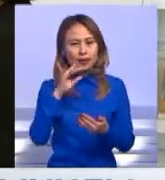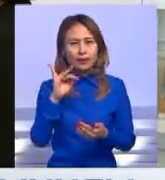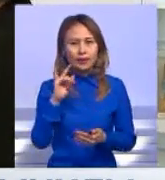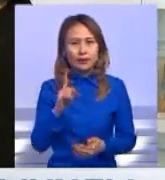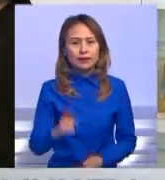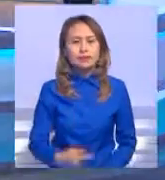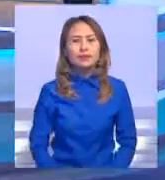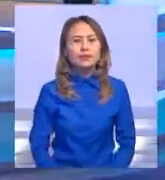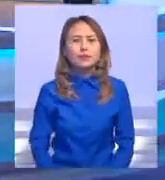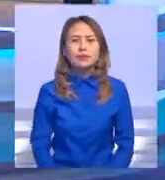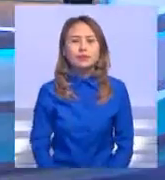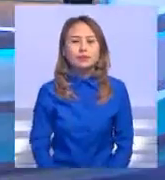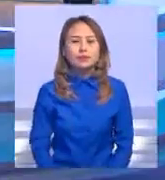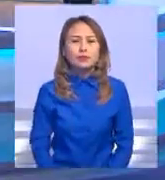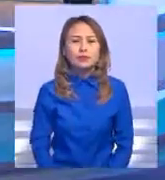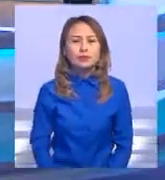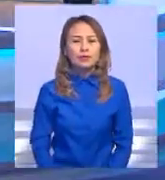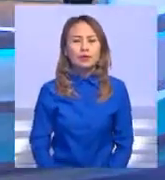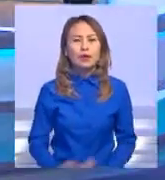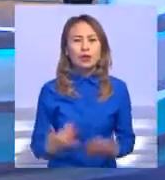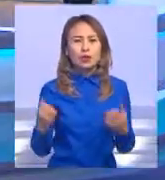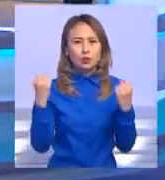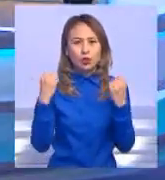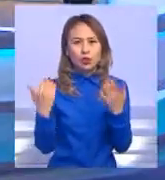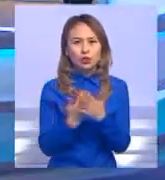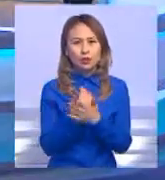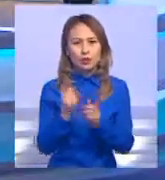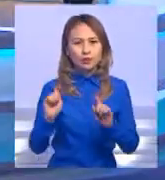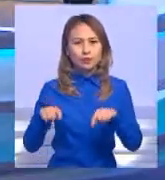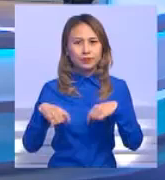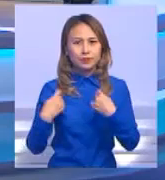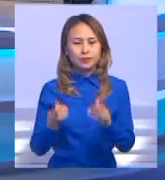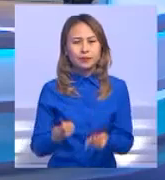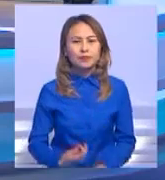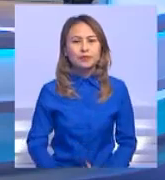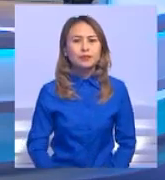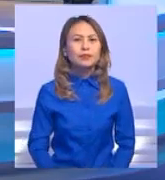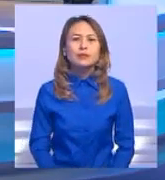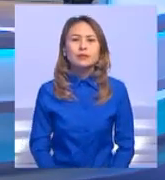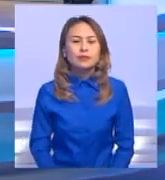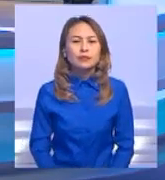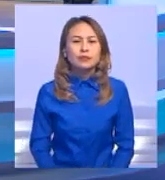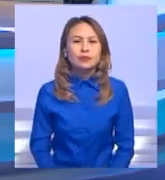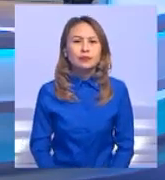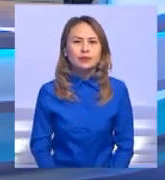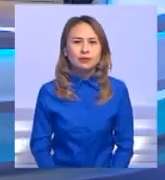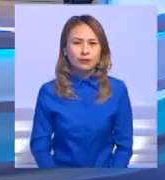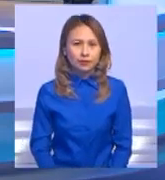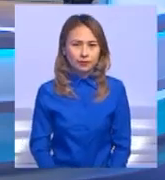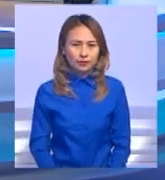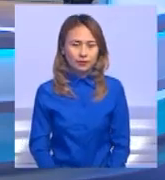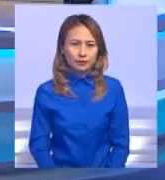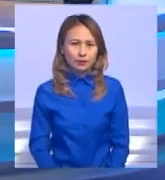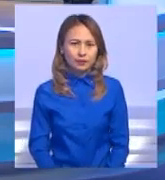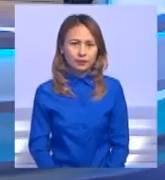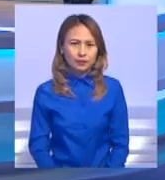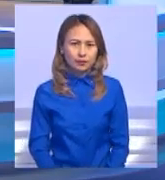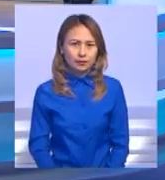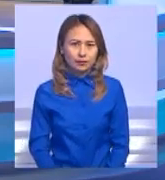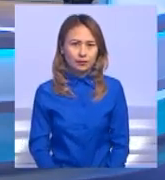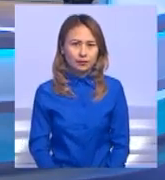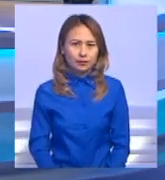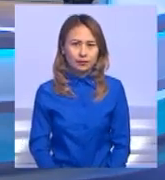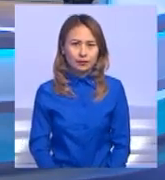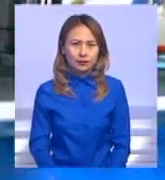дейді. Енді кезекті спорт жаңалықтарына берейік. Қанат, сөз кезегі өзіңізде. Рахмет. Кеш жарық, спорт жаңалықтары бір сәттен